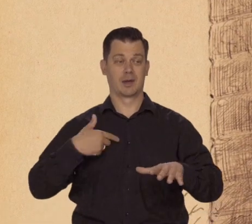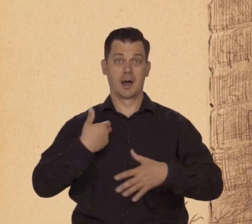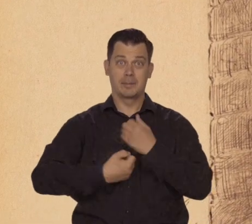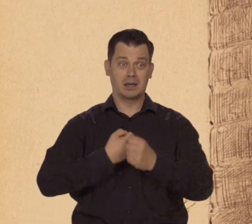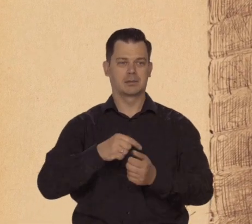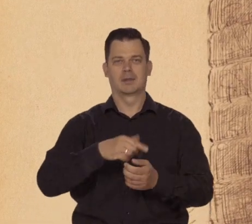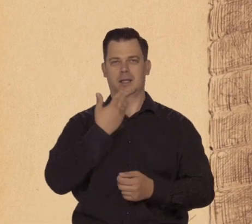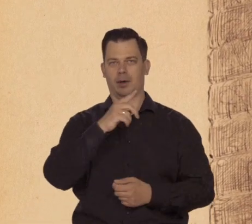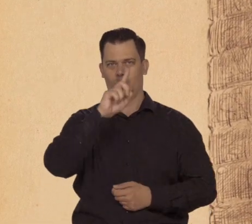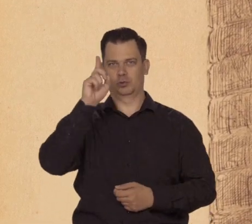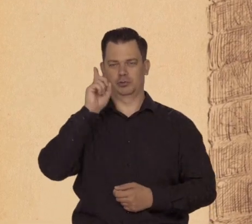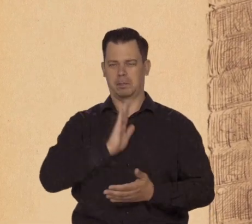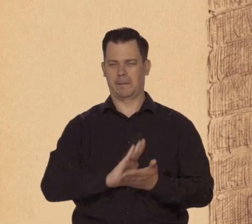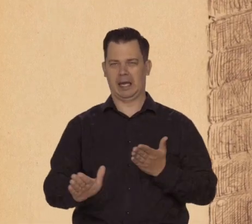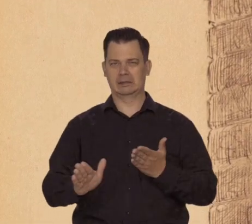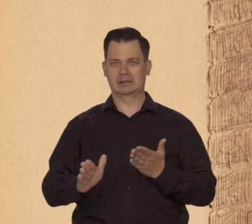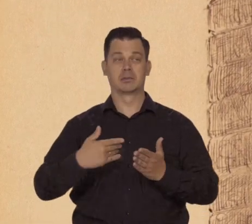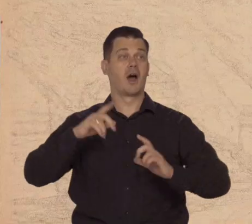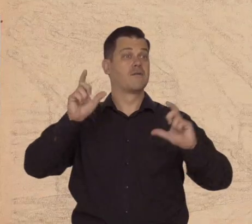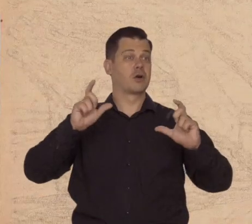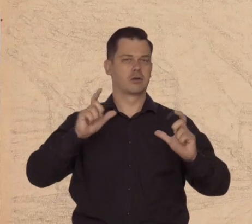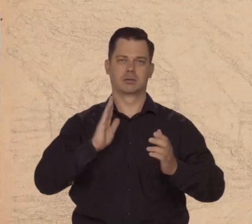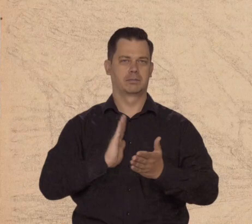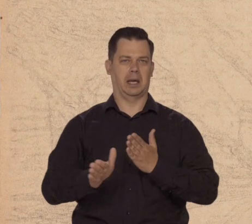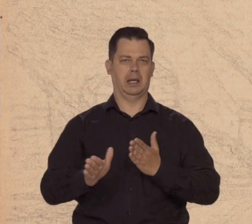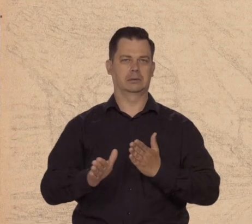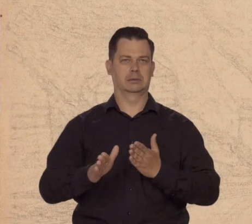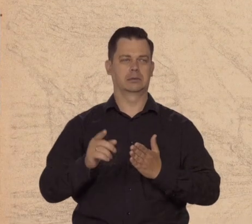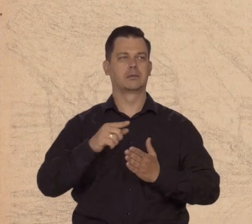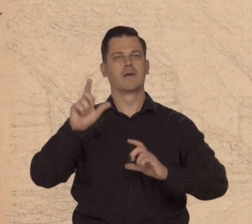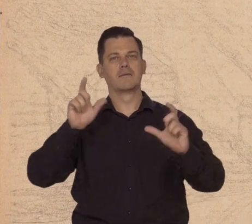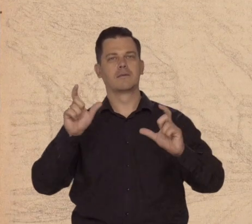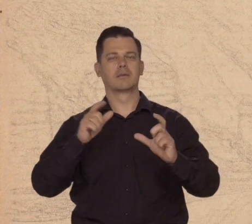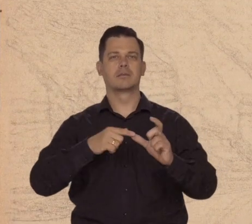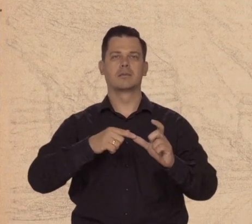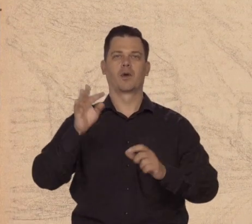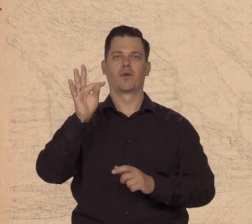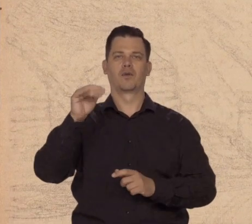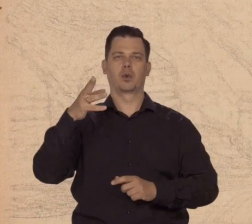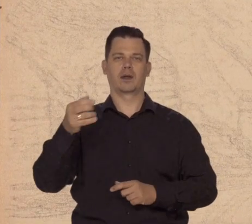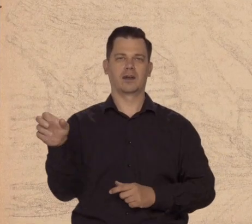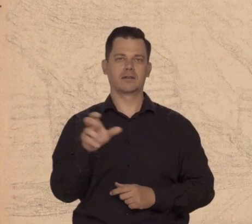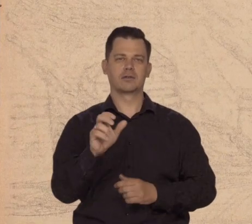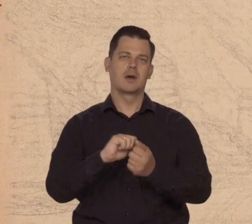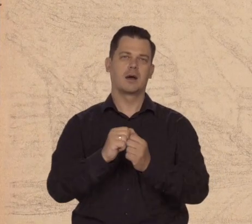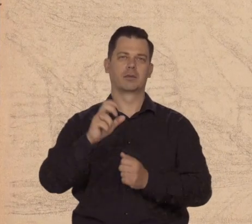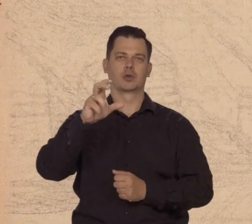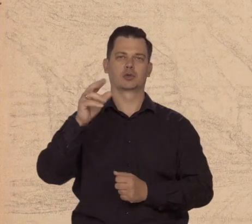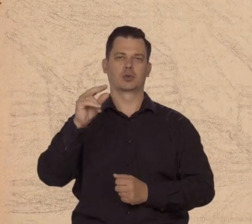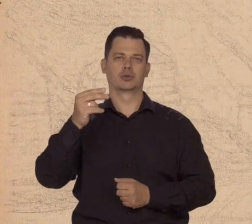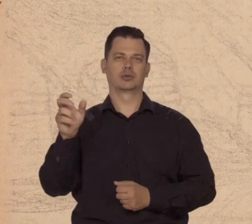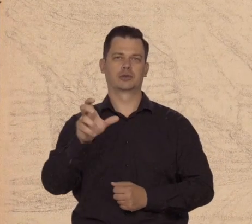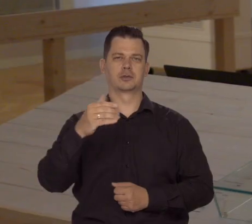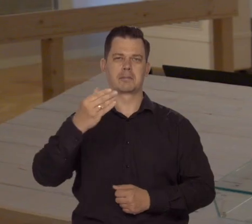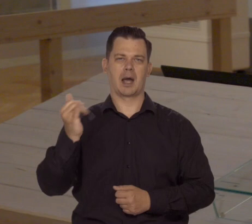nie pojawiają się ludzie. Nie ma ich również na zdjęciach z tego samego okresu fotografików, takich jak Alfred Funkiewicz czy Maria